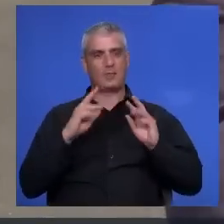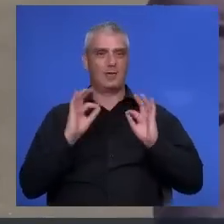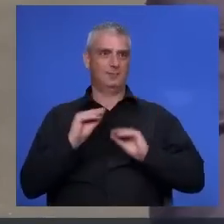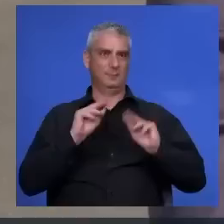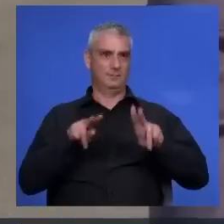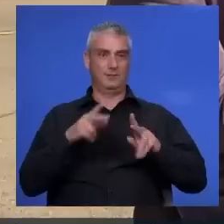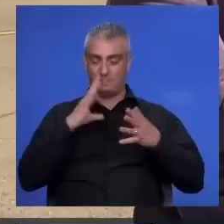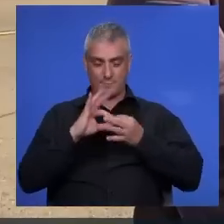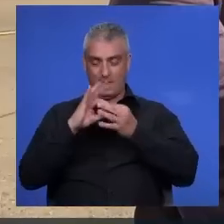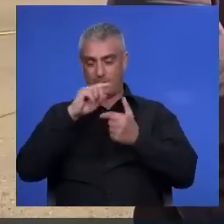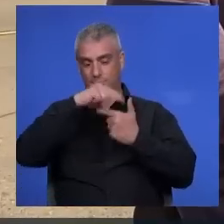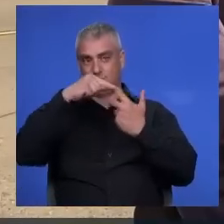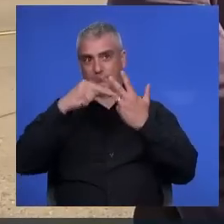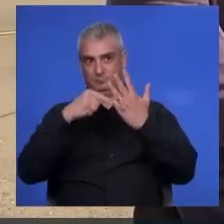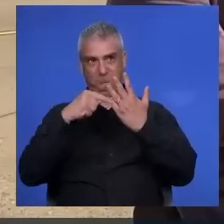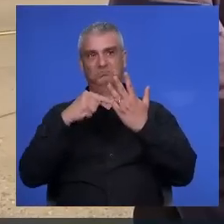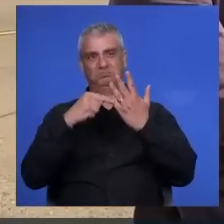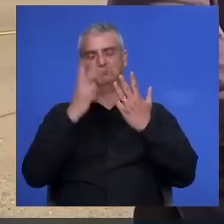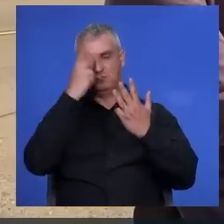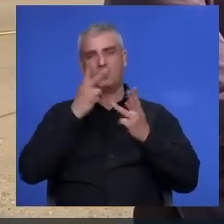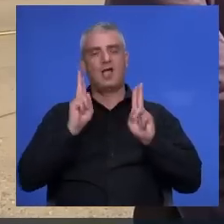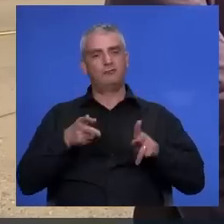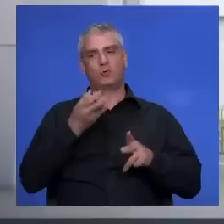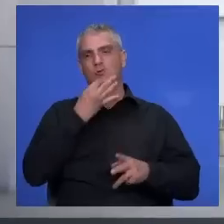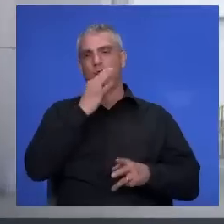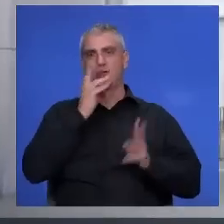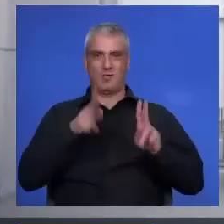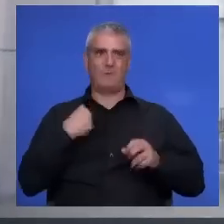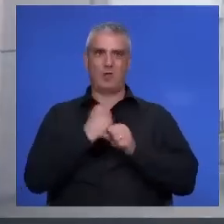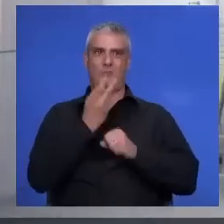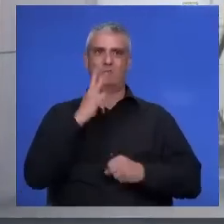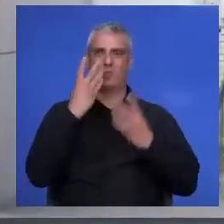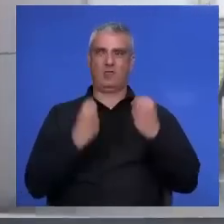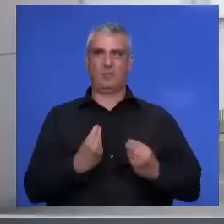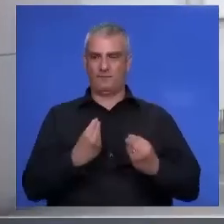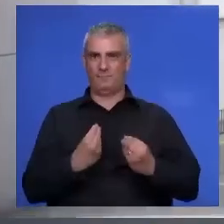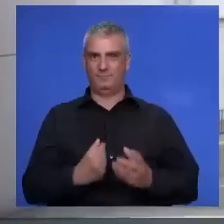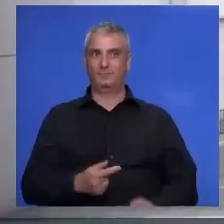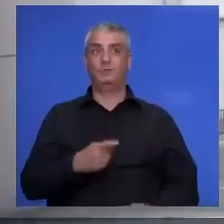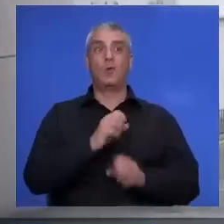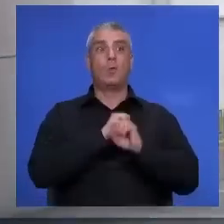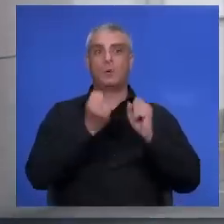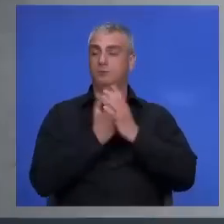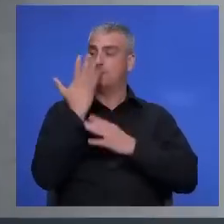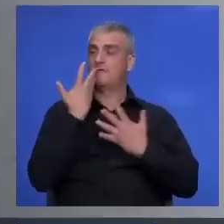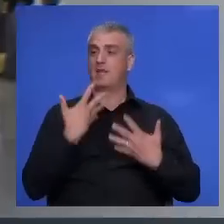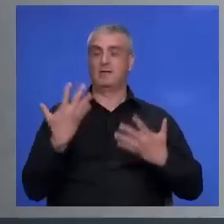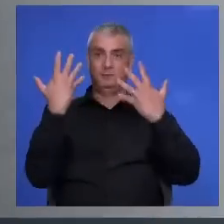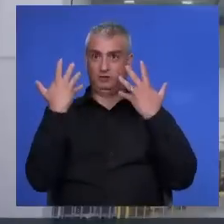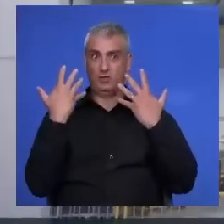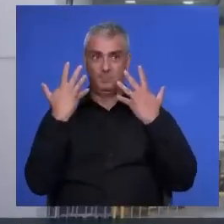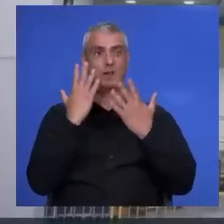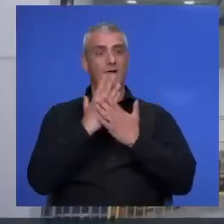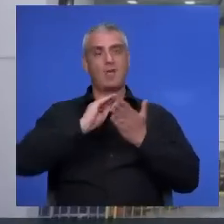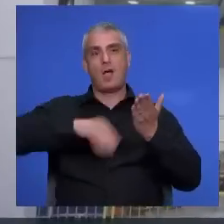put all of those together and you realize now is the opportunity to go, hey, we can do this better. בום הוקמה לפני קצת פחות מעשור. היא כבר